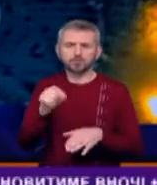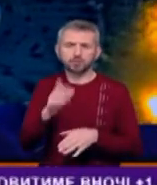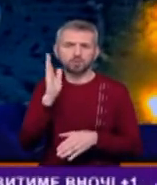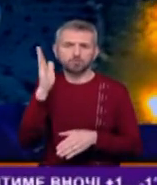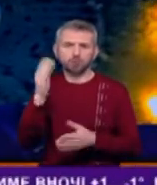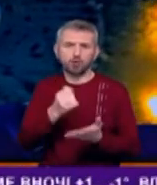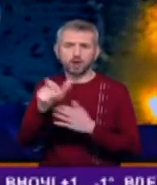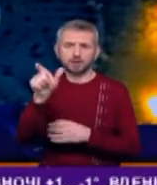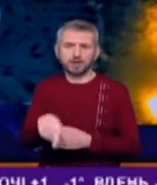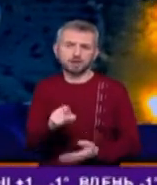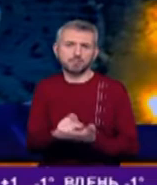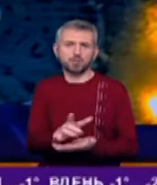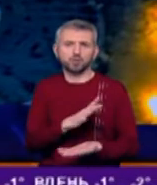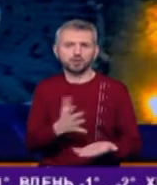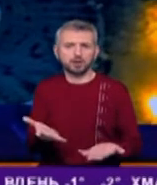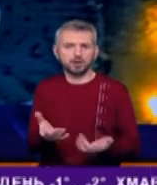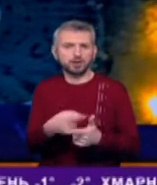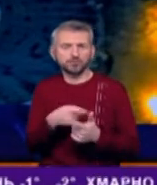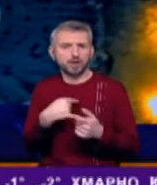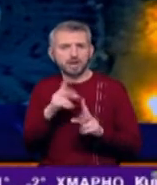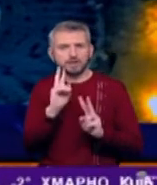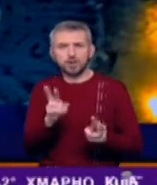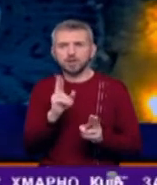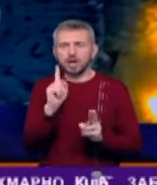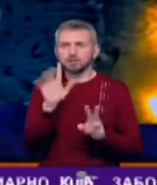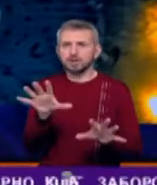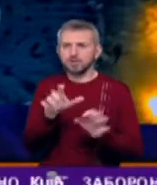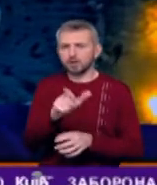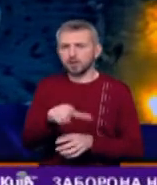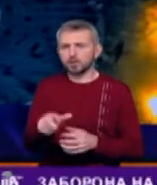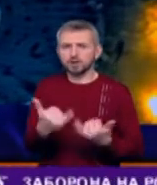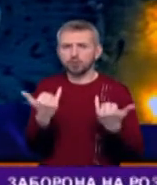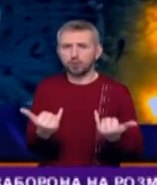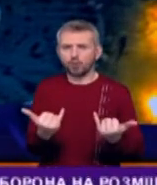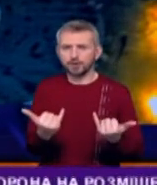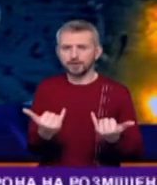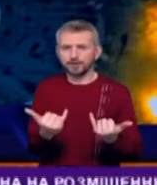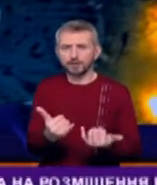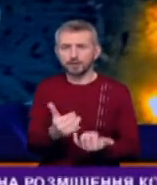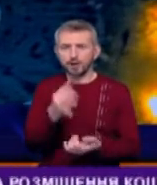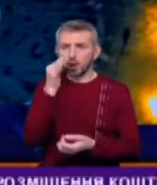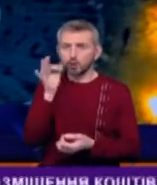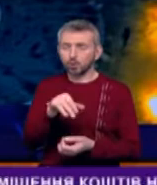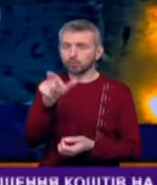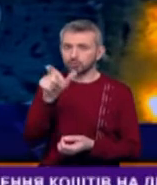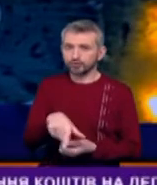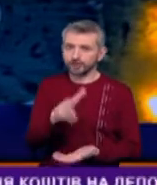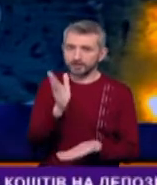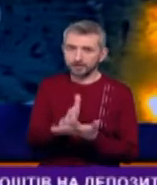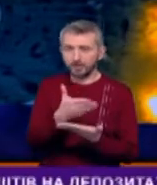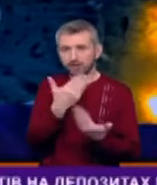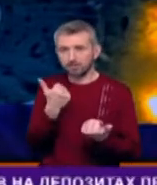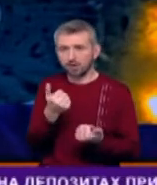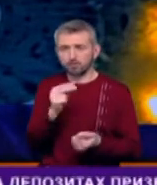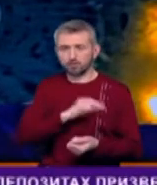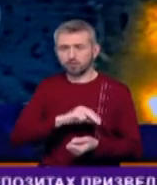майбутнього кандидата має бути, чи я не знаю, чи як сприймається людьми сьогодні? Є досвід людини в плані